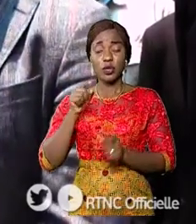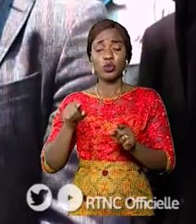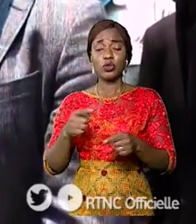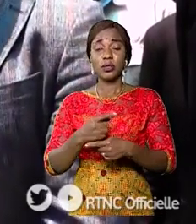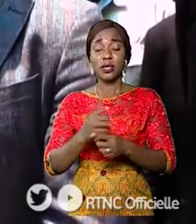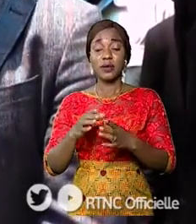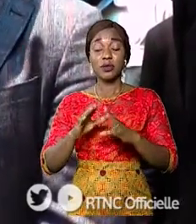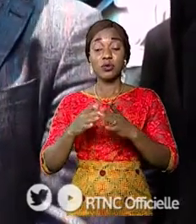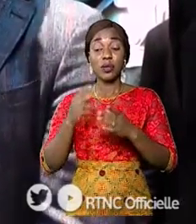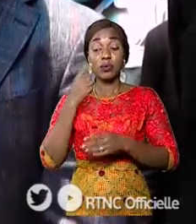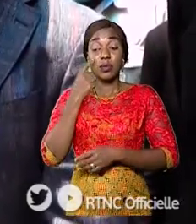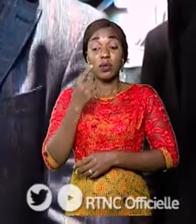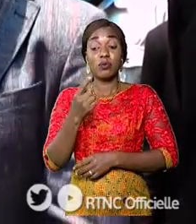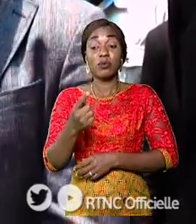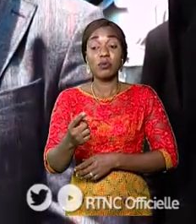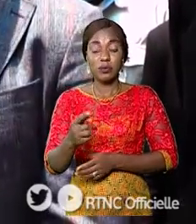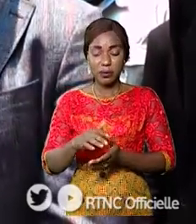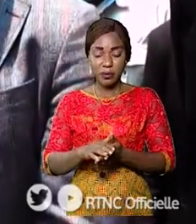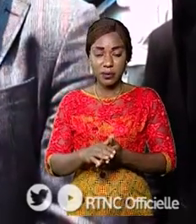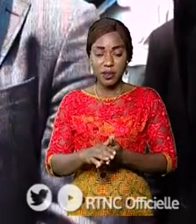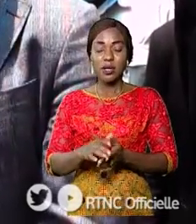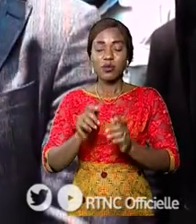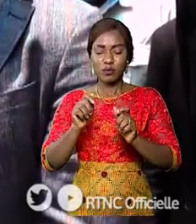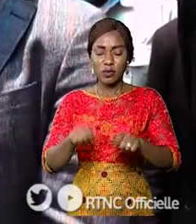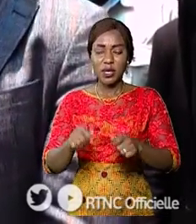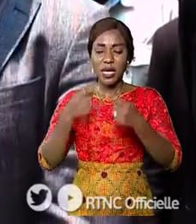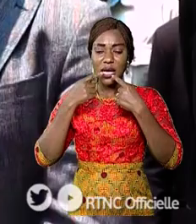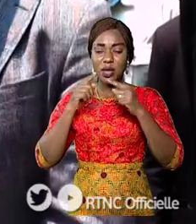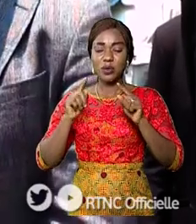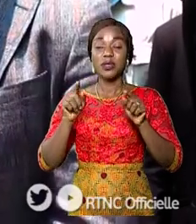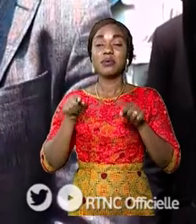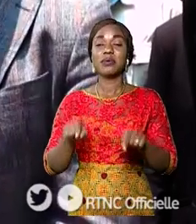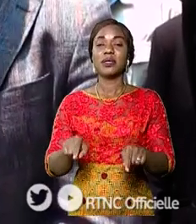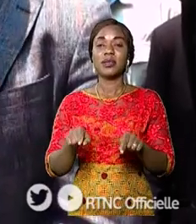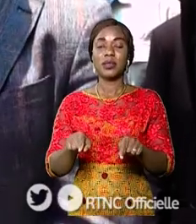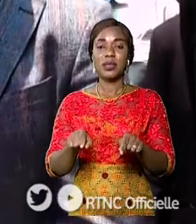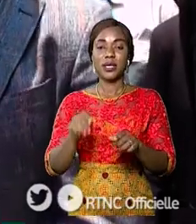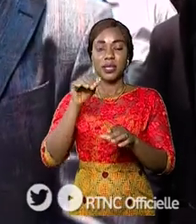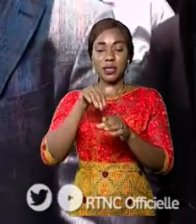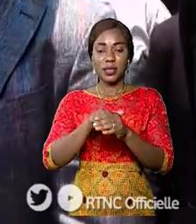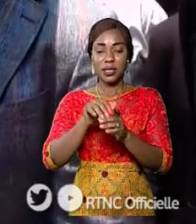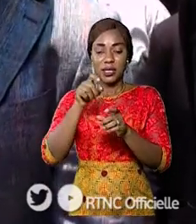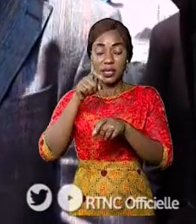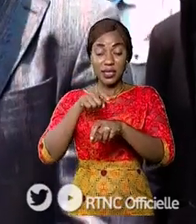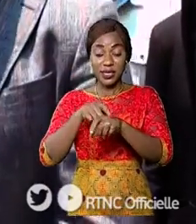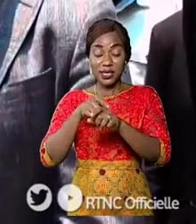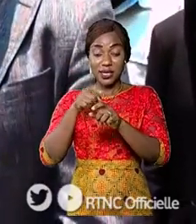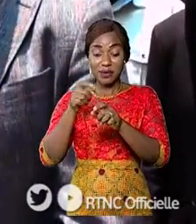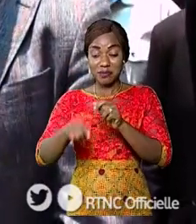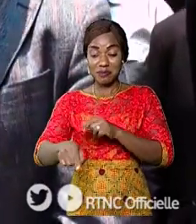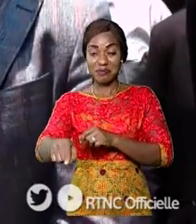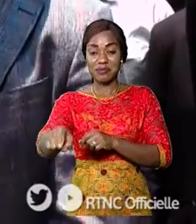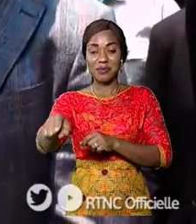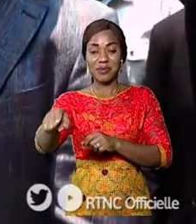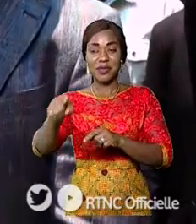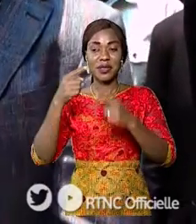voir, je peux déjà annoncer maintenant que dans les heures qui suivent, nous